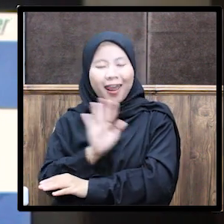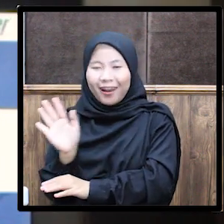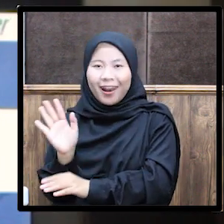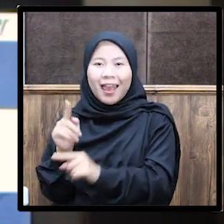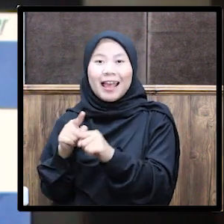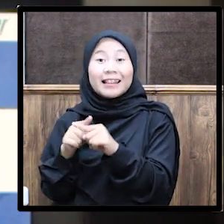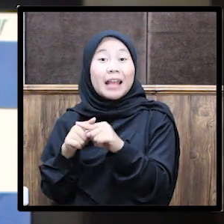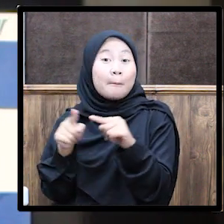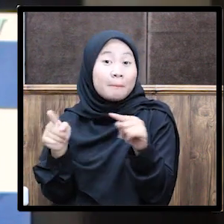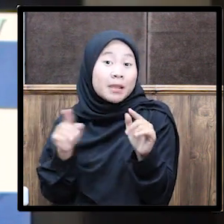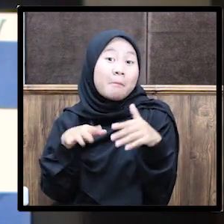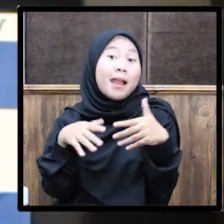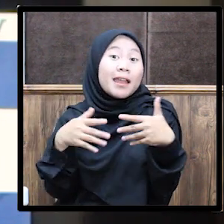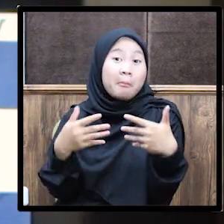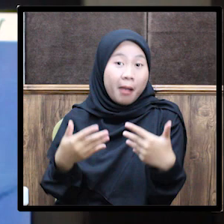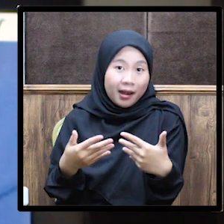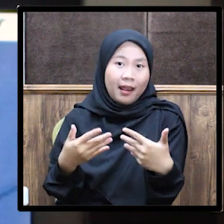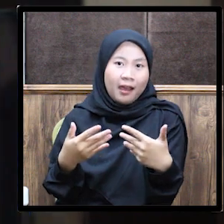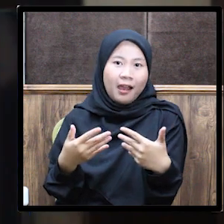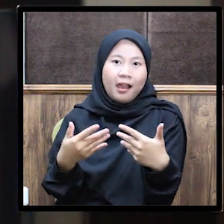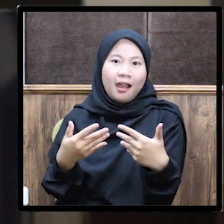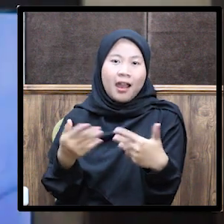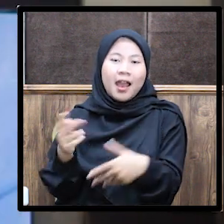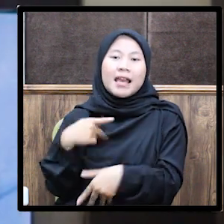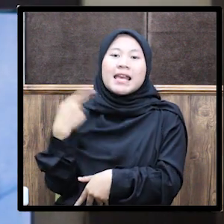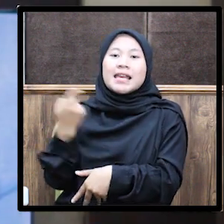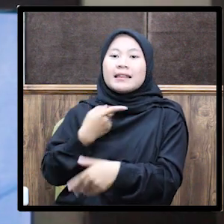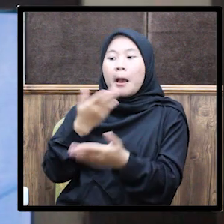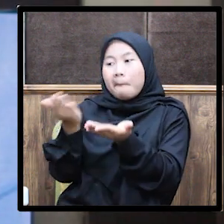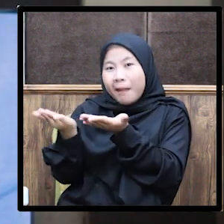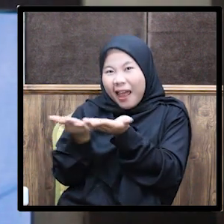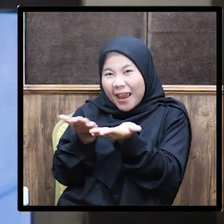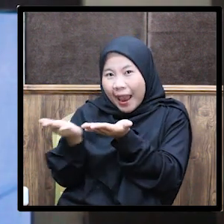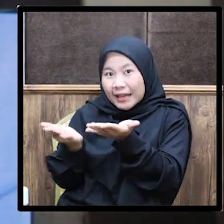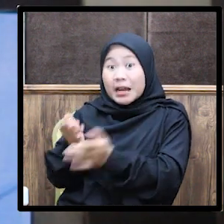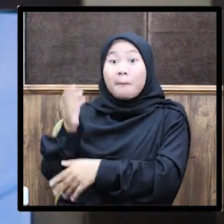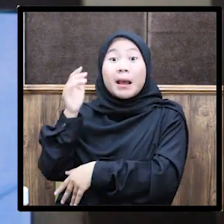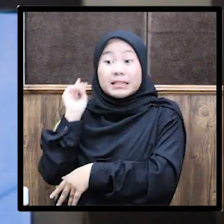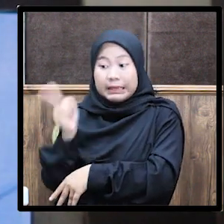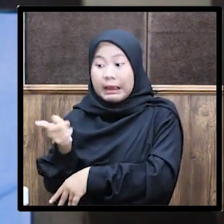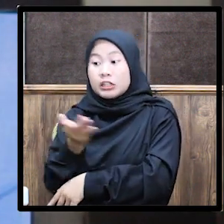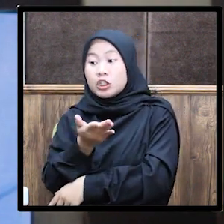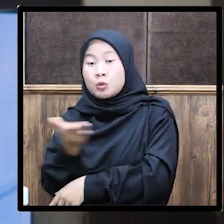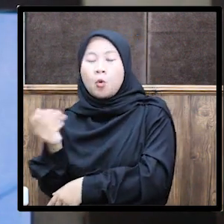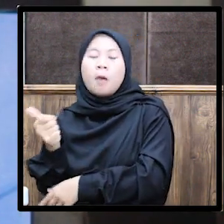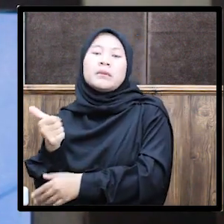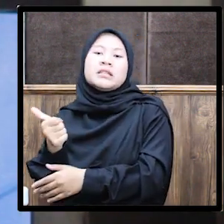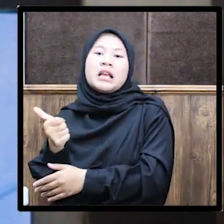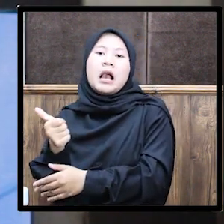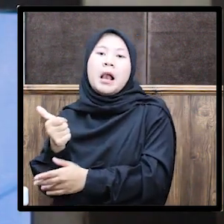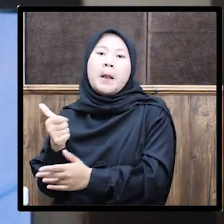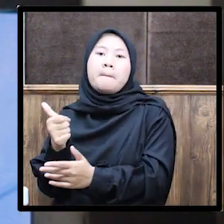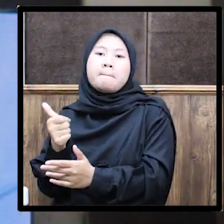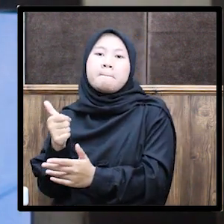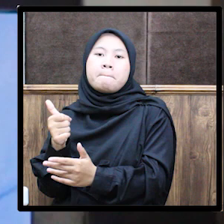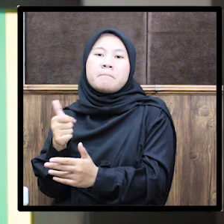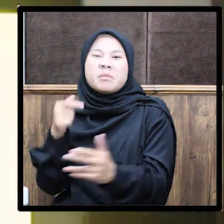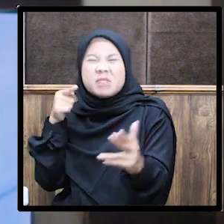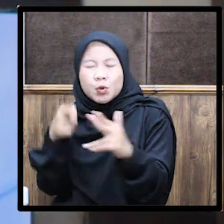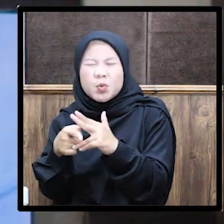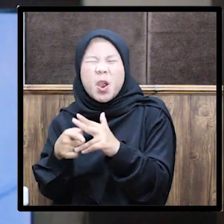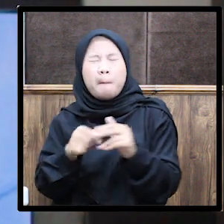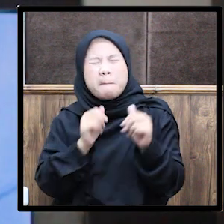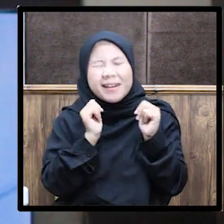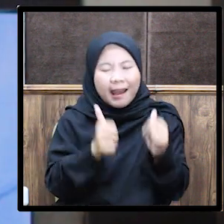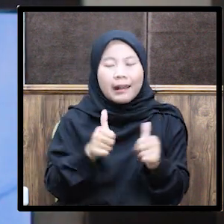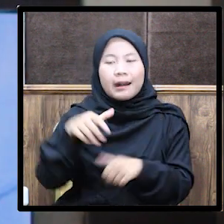kita melayani, memastikan teman-teman bisa menggunakan hak pilih dengan benar, tempat nyaman, itu juga bagian